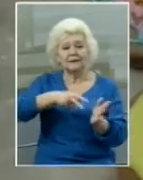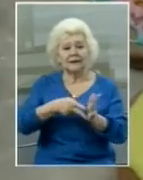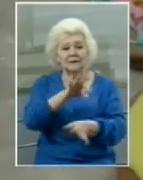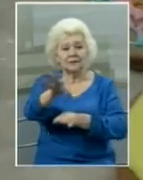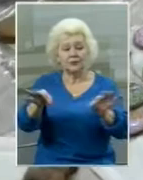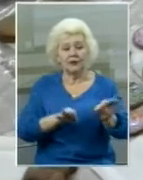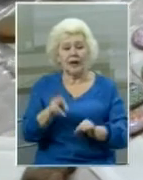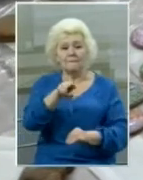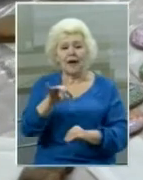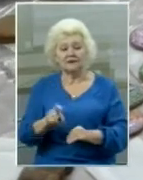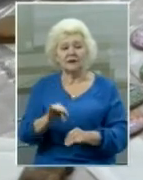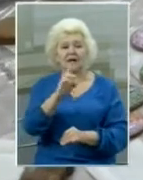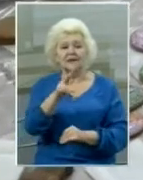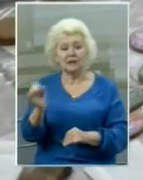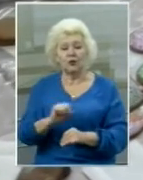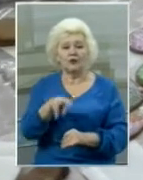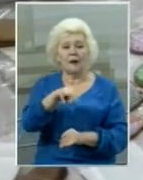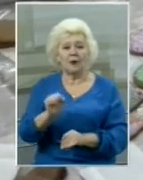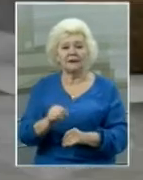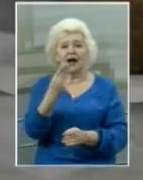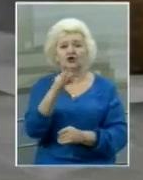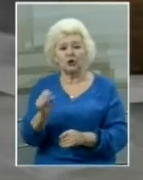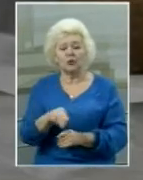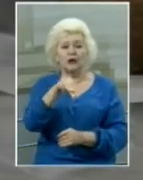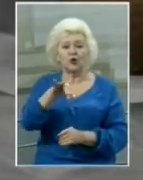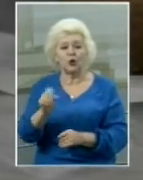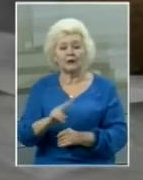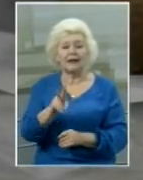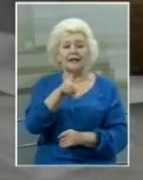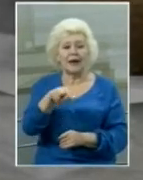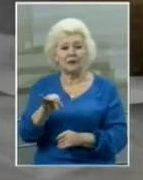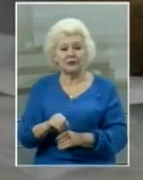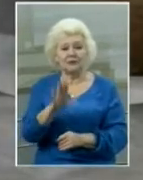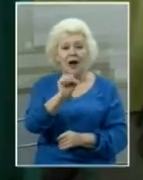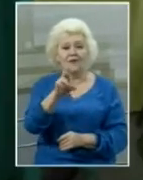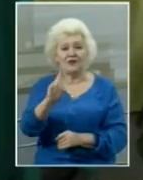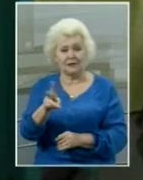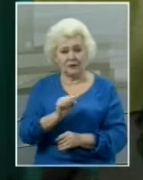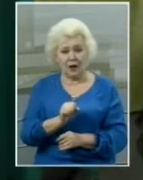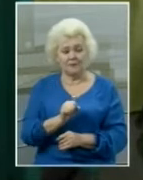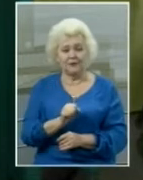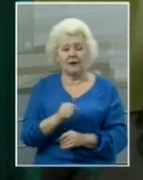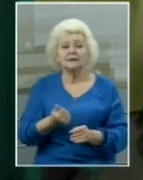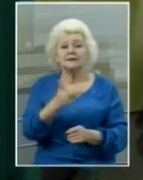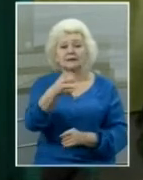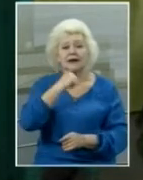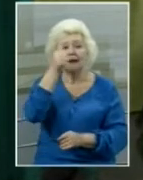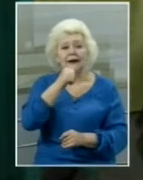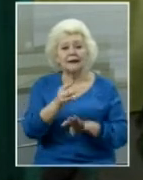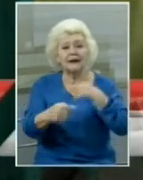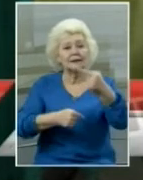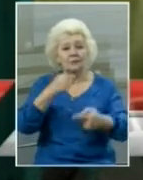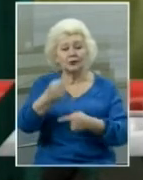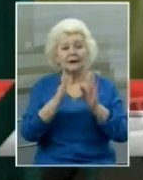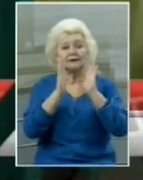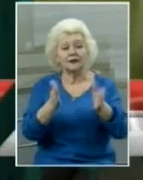– Пески, Красногорівка, Мар'їнка, Широкине, Талаківка, Лебединка, Авдіївка. Несколько лет подряд, и